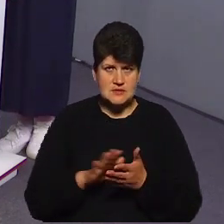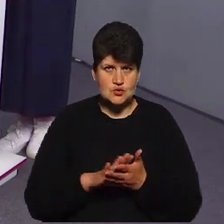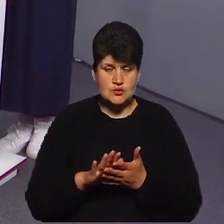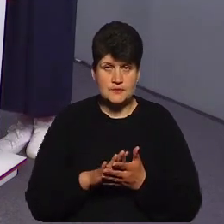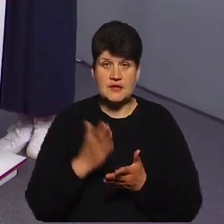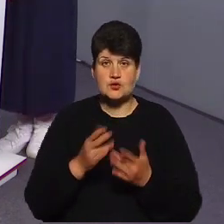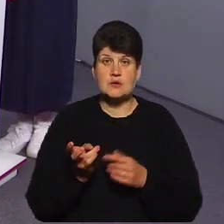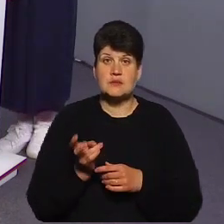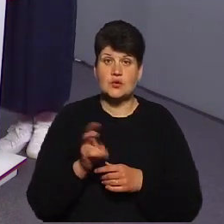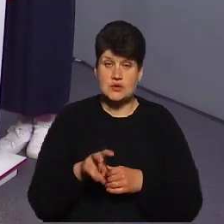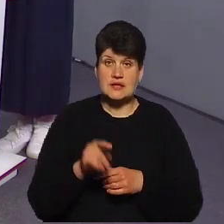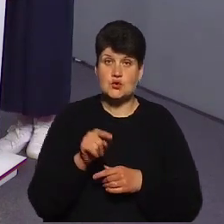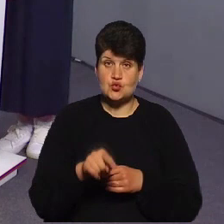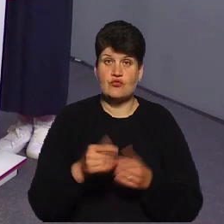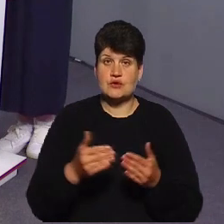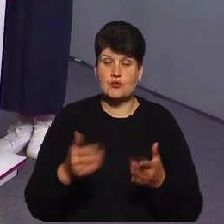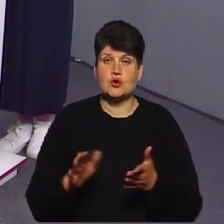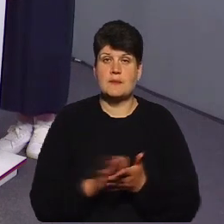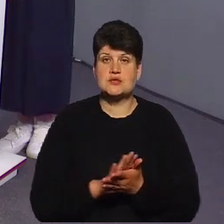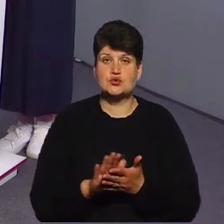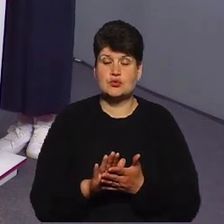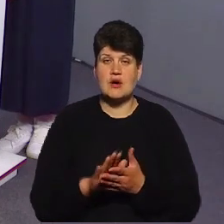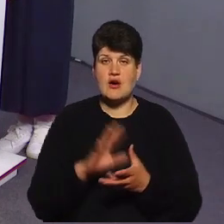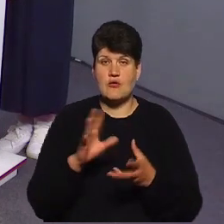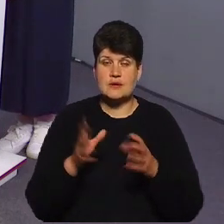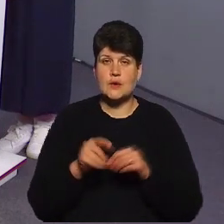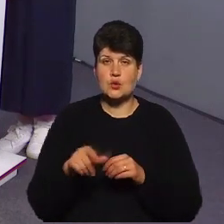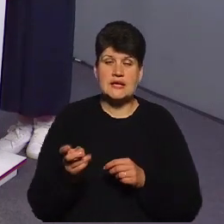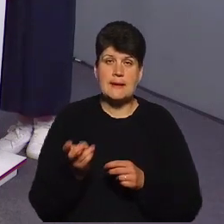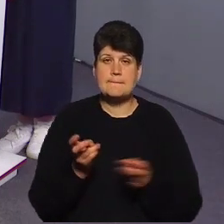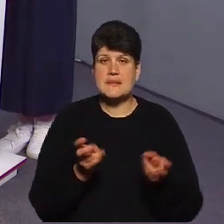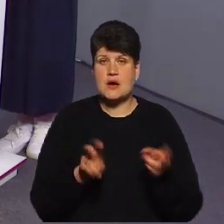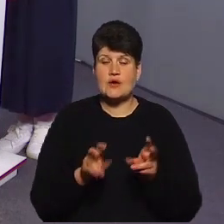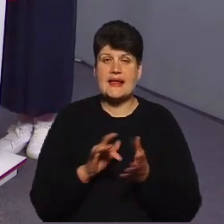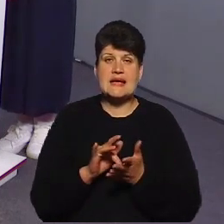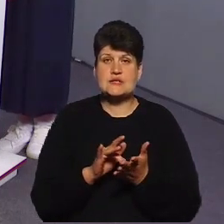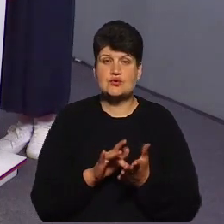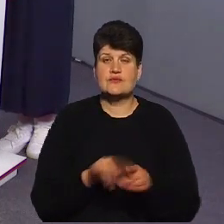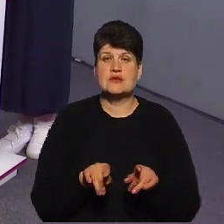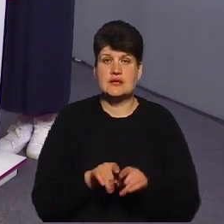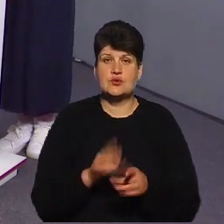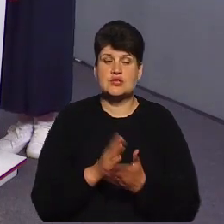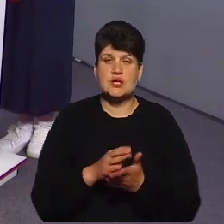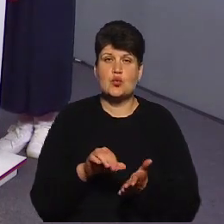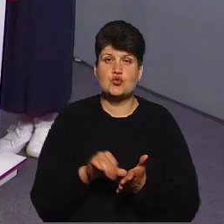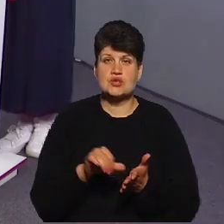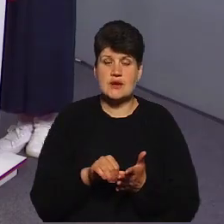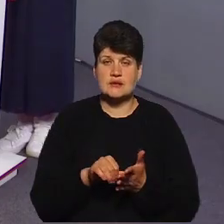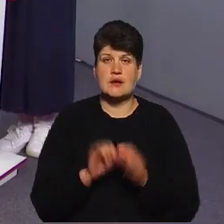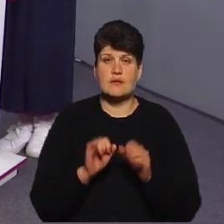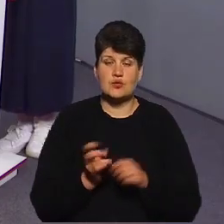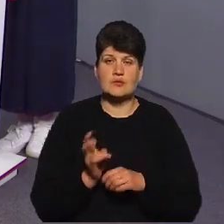саме на цю виставку, то безкоштовно. А в принципі, люди, які приходять на екскурсію, вони також є учасниками і можуть зайти на цю